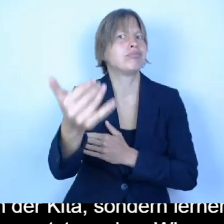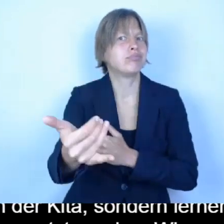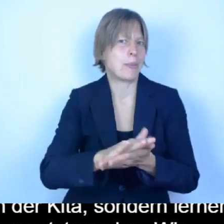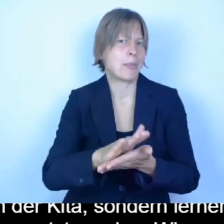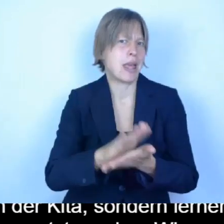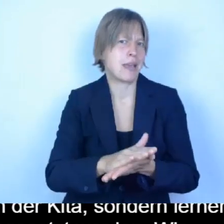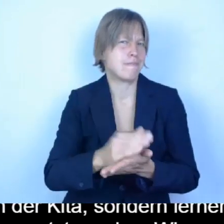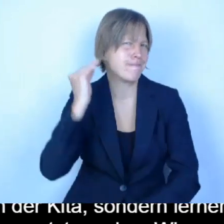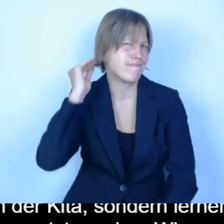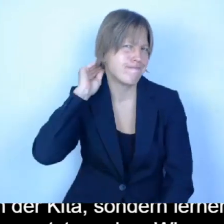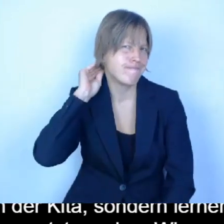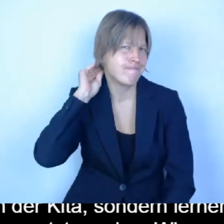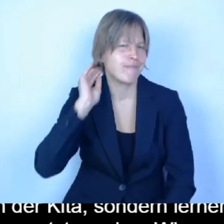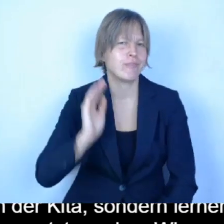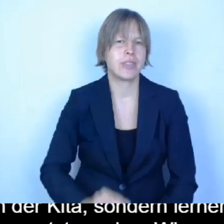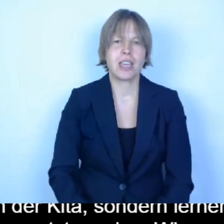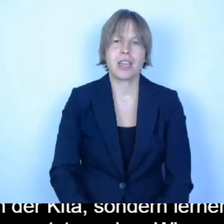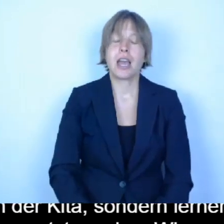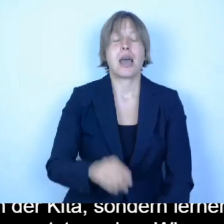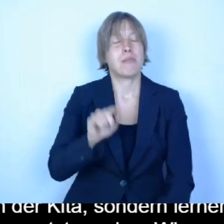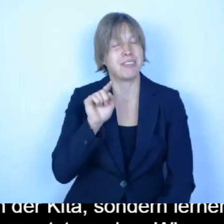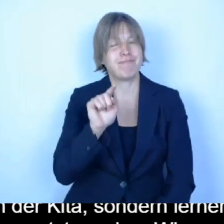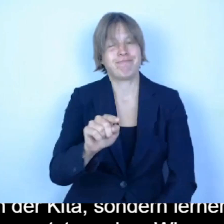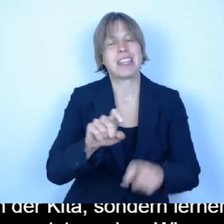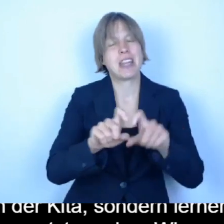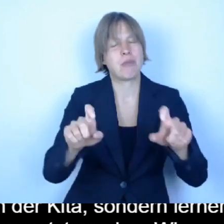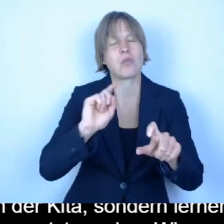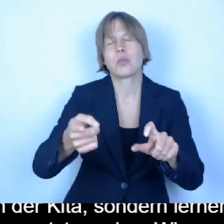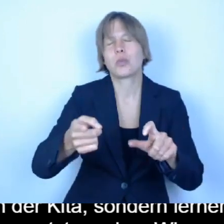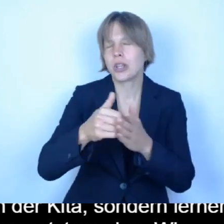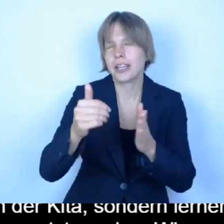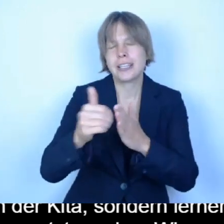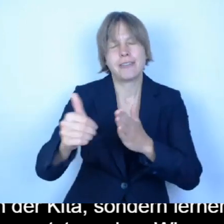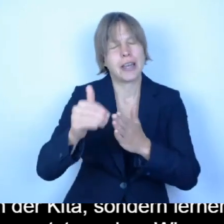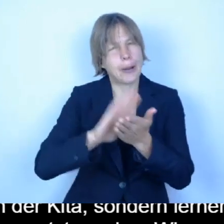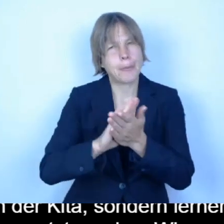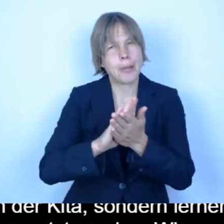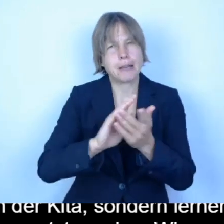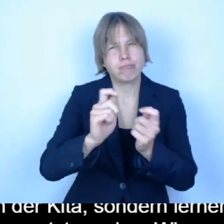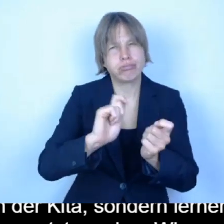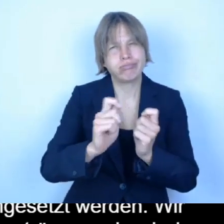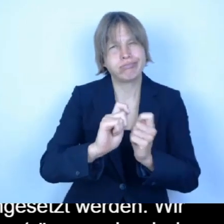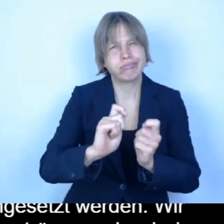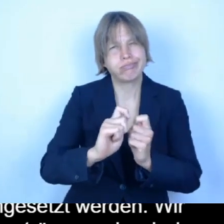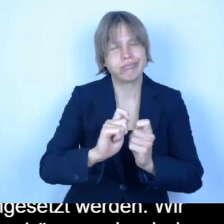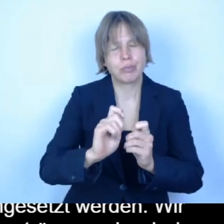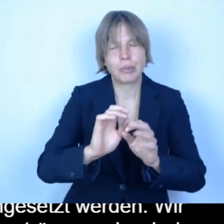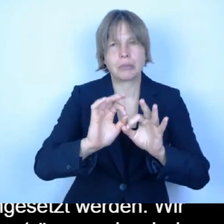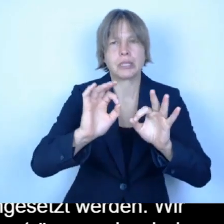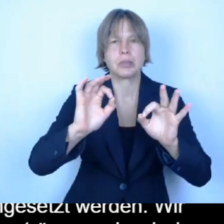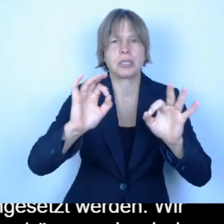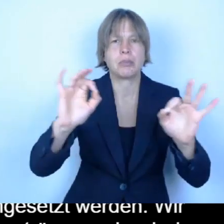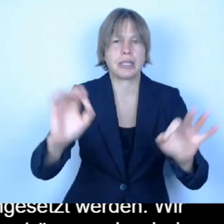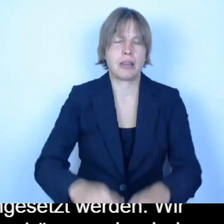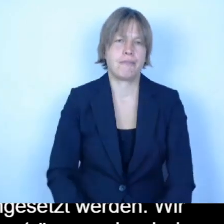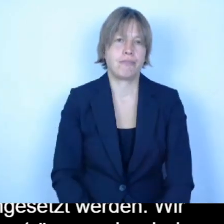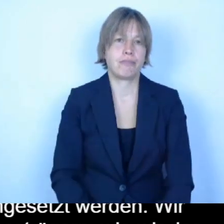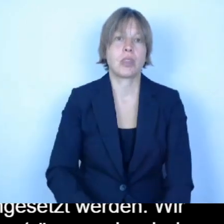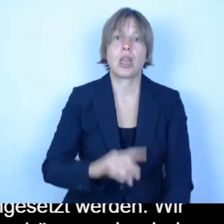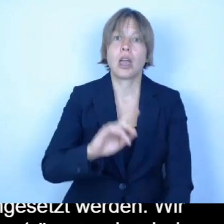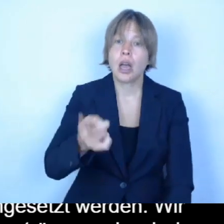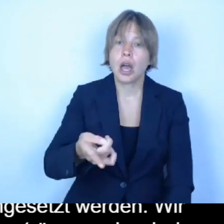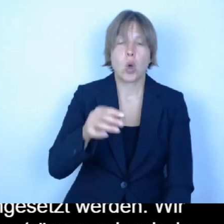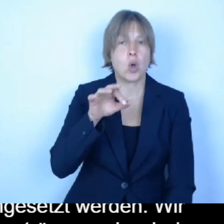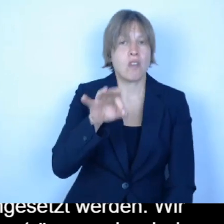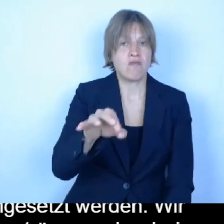so weiterentwickeln, dass es auch bei den Kindern, wo die Eltern aus welchen Gründen auch immer wenig Zeit und Möglichkeit haben mitzumachen, gerade